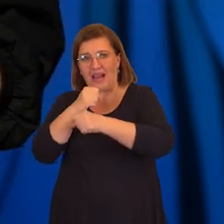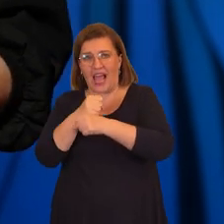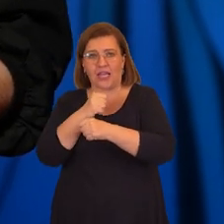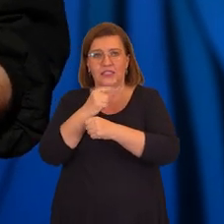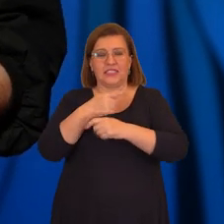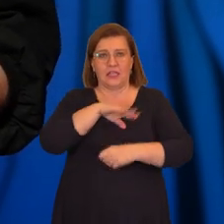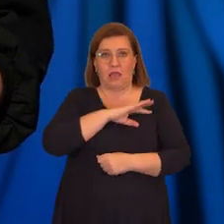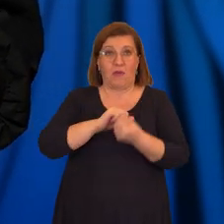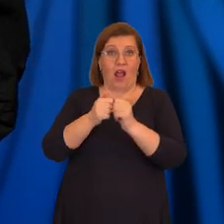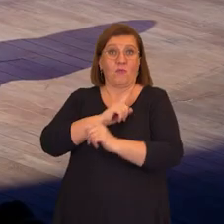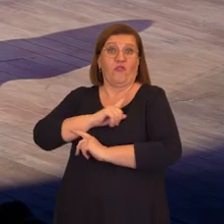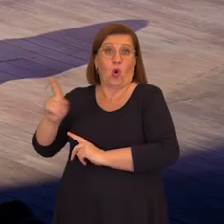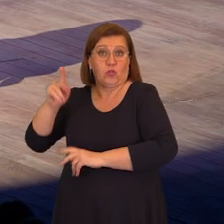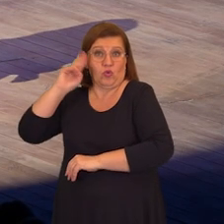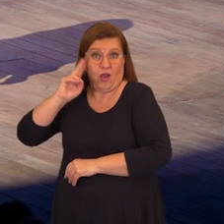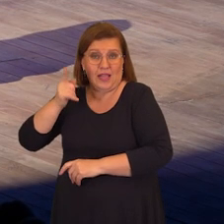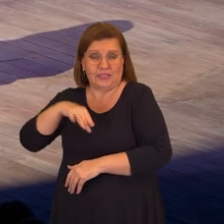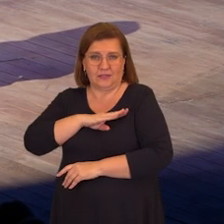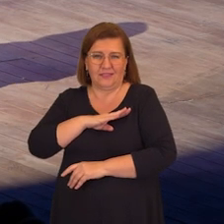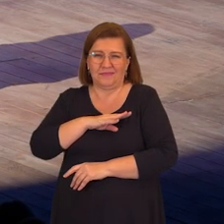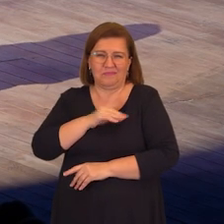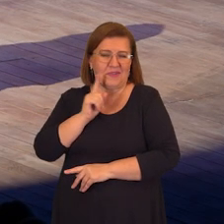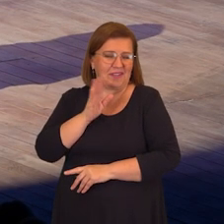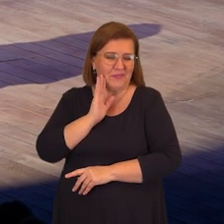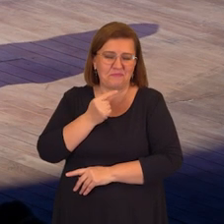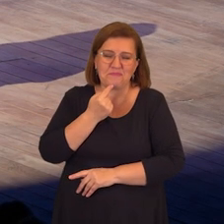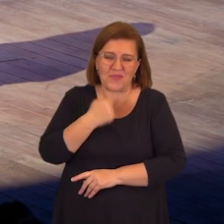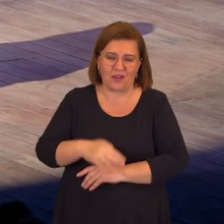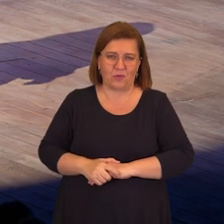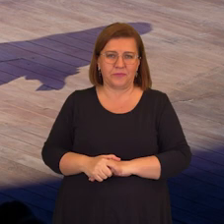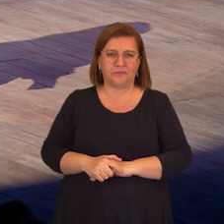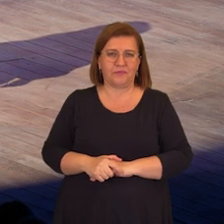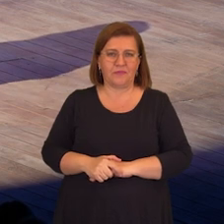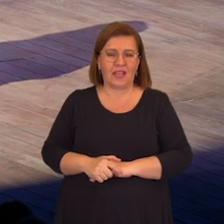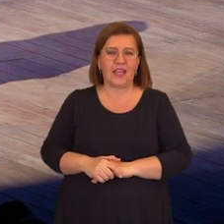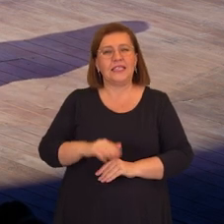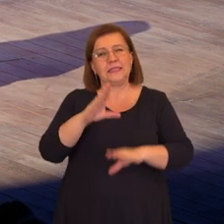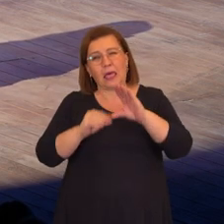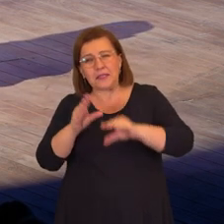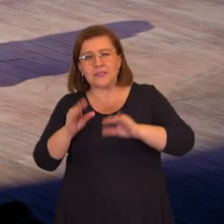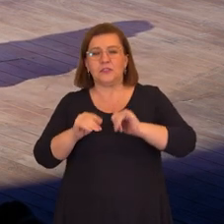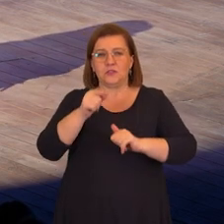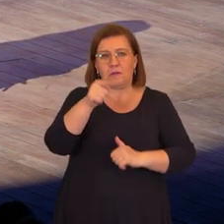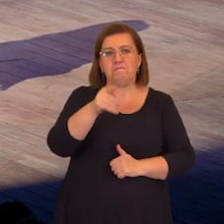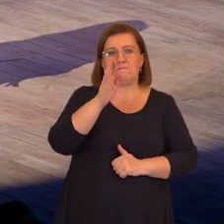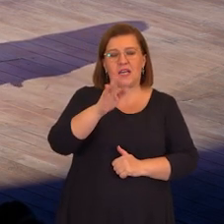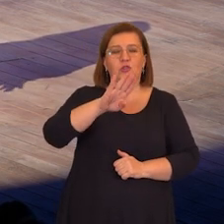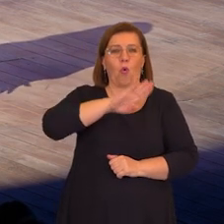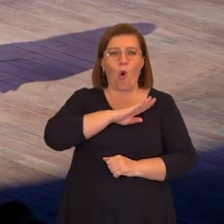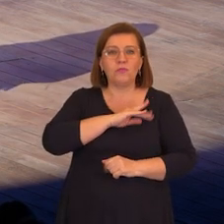jest naprawdę bardzo małe. Statystyczny Polak umrze w szpitalu po długiej chorobie w wieku